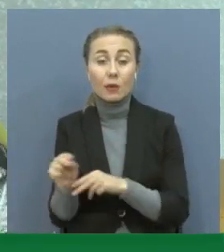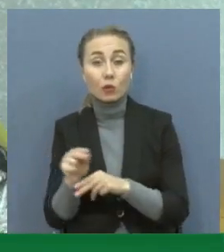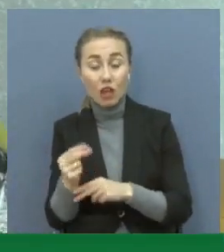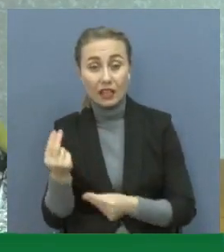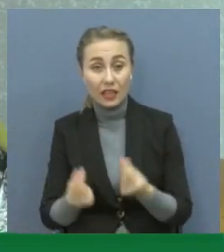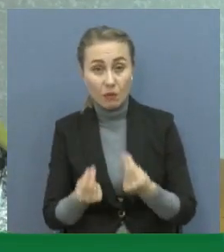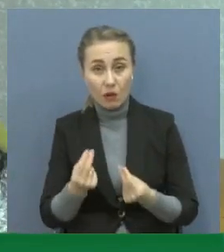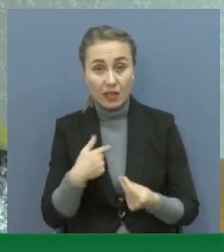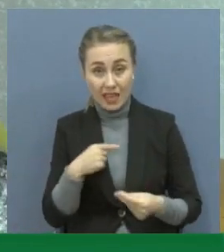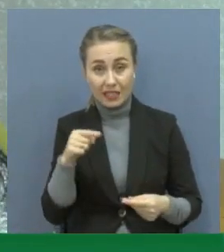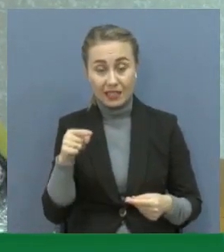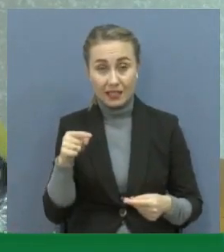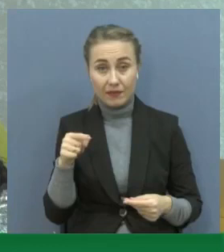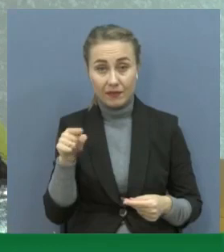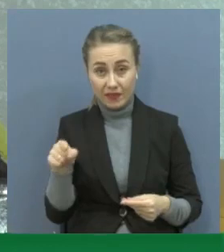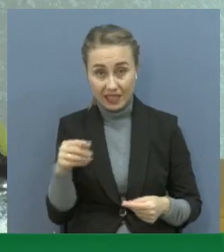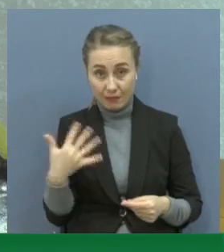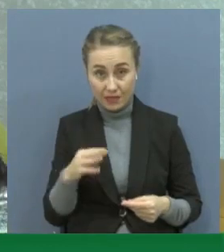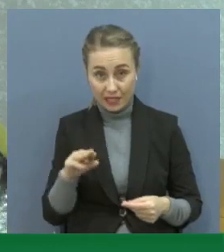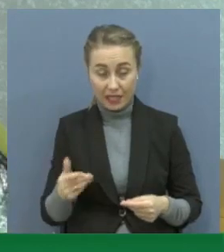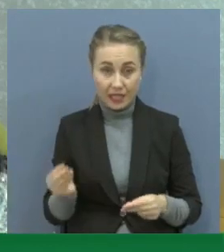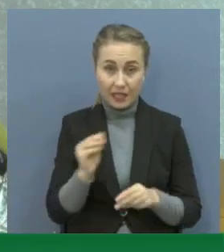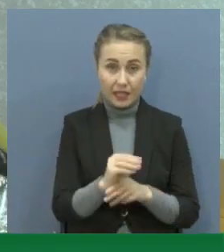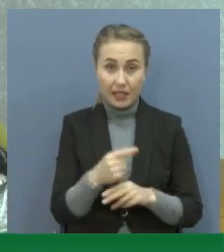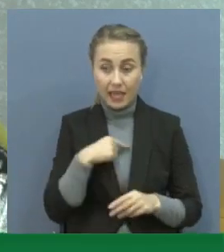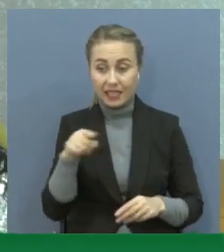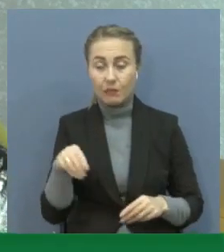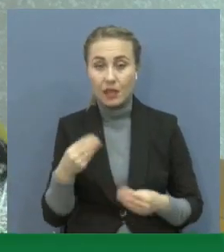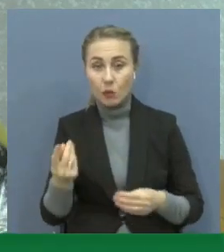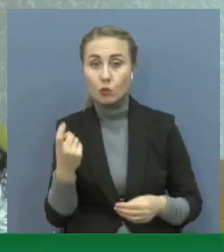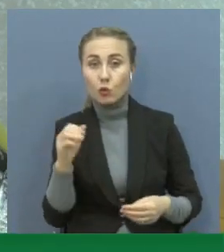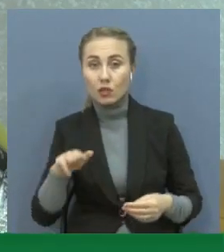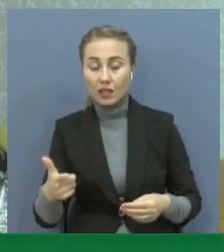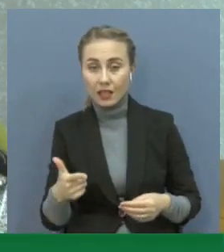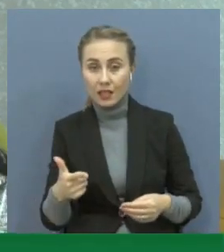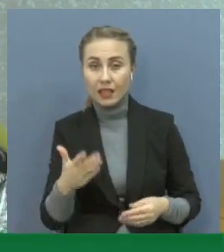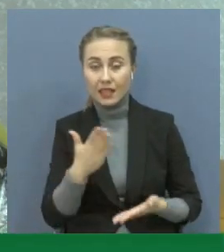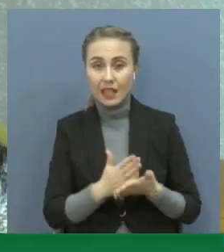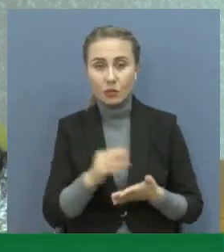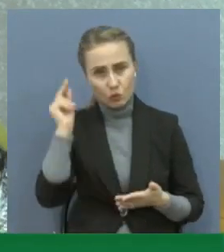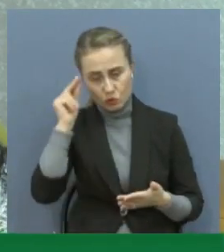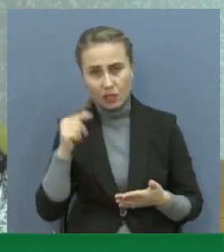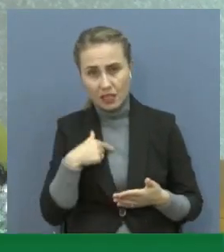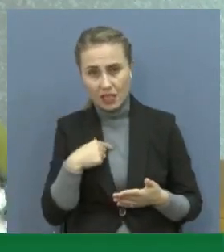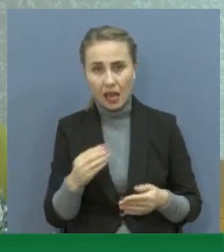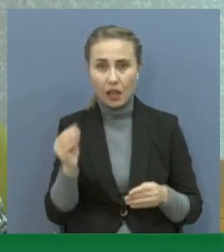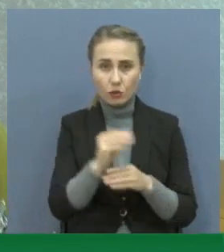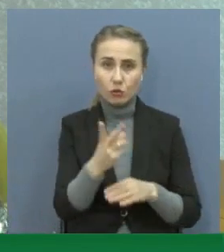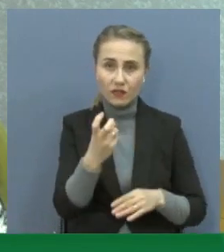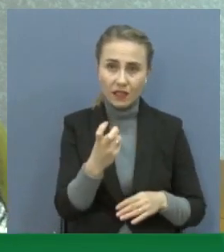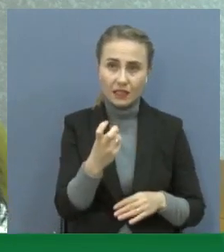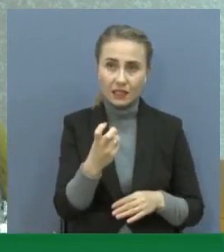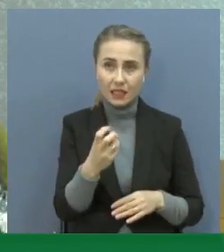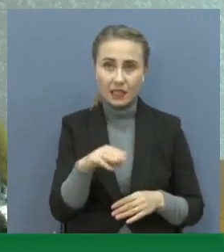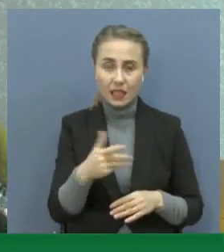что я тебе дал, ты вложил 50, я тебе даю 100. Есть ученики, которые говорят, я вложу 200, я получаю